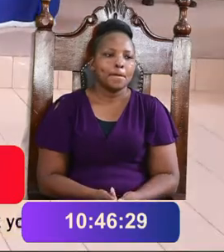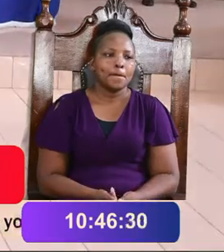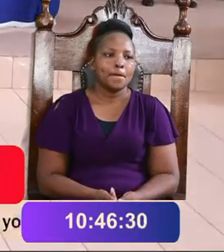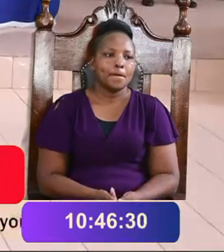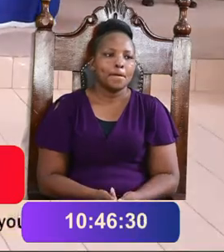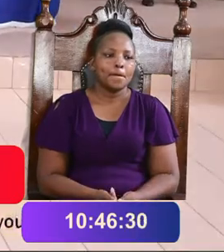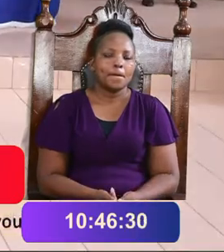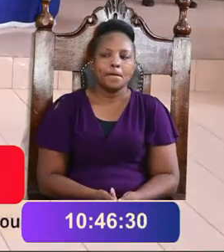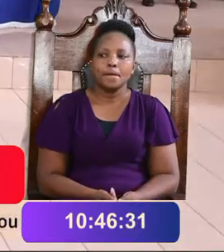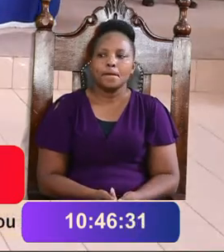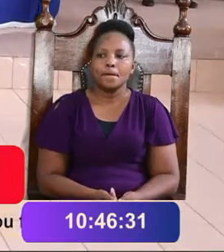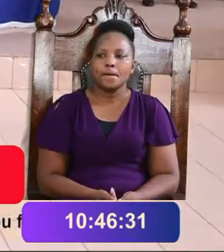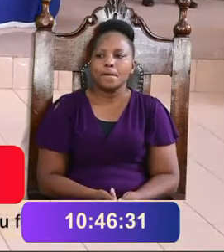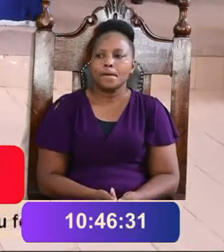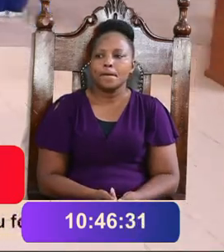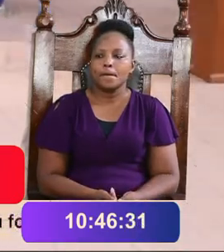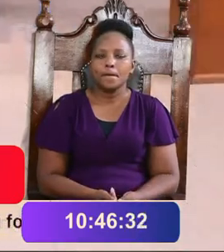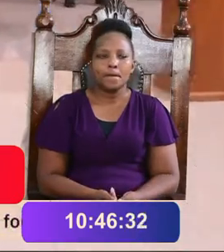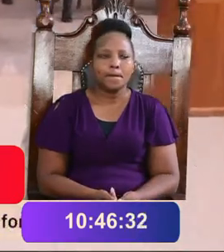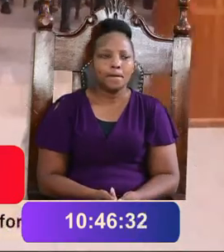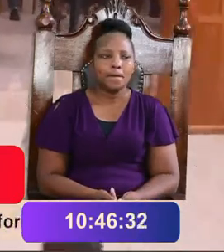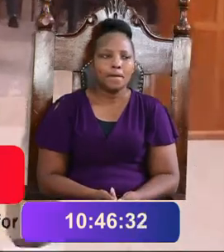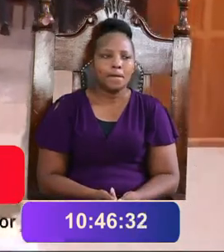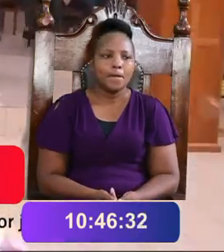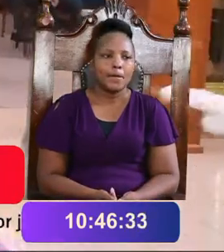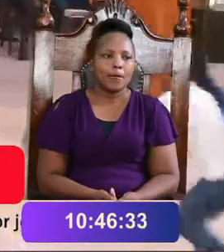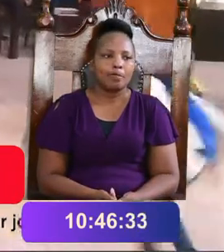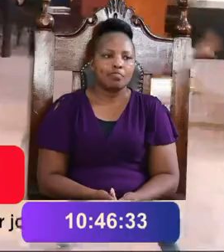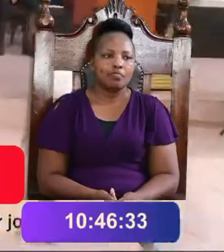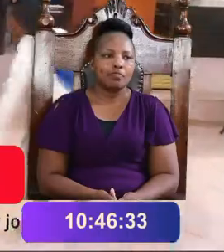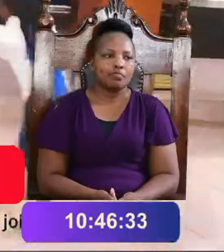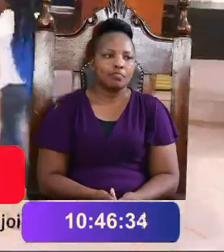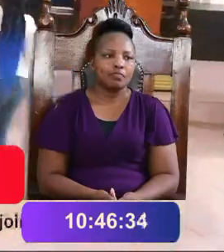haraka tupite pande zote mbili tukaweza